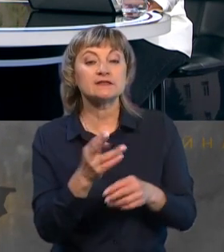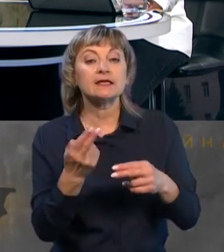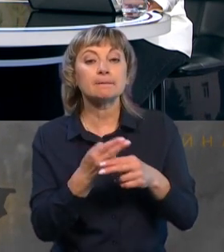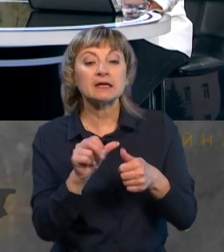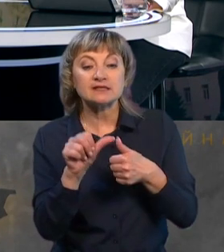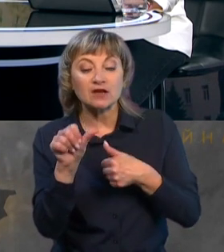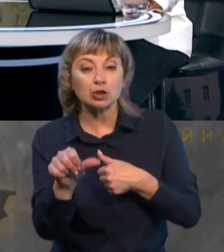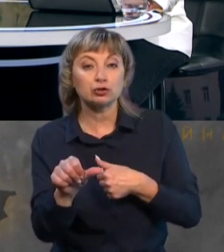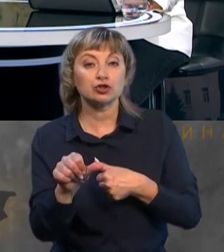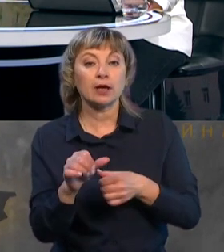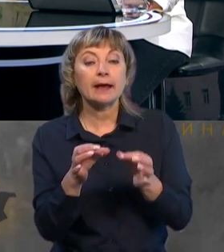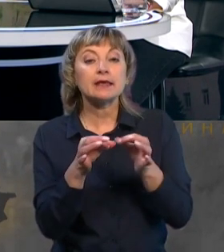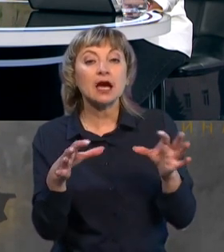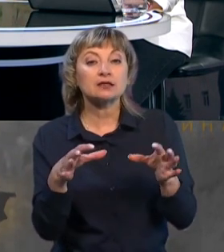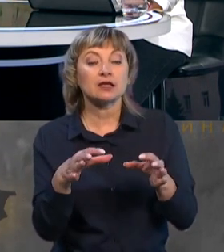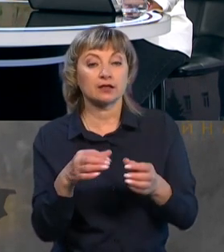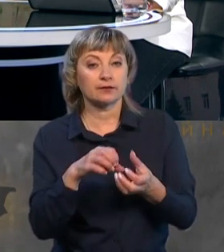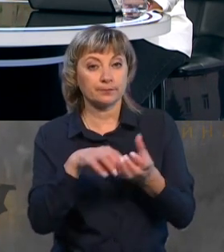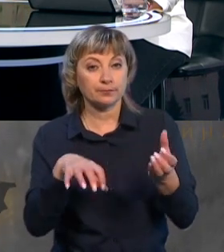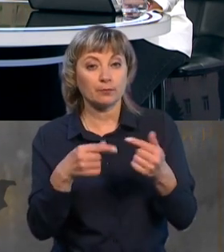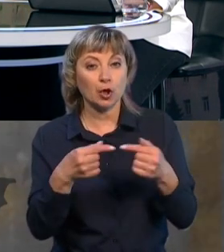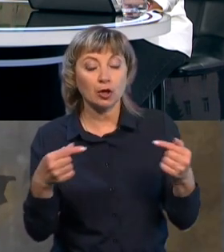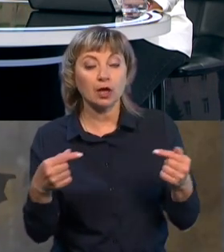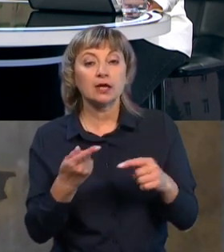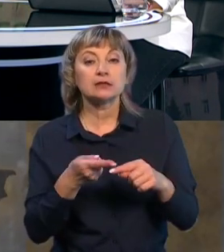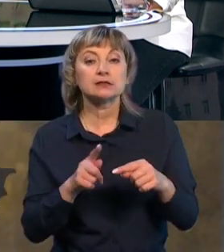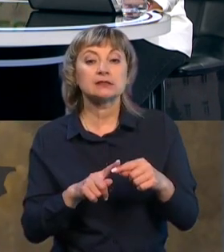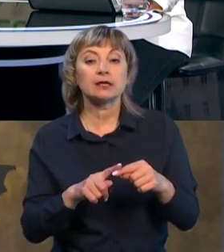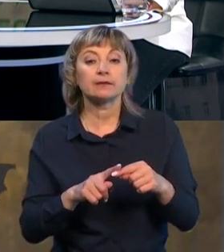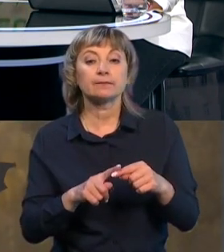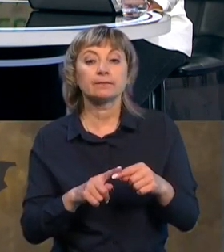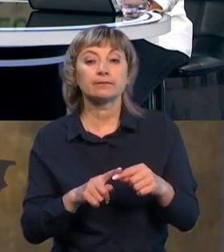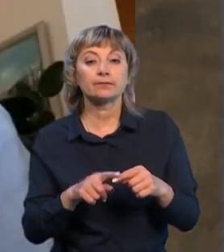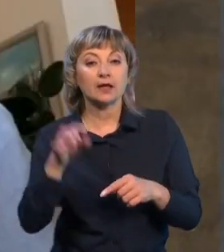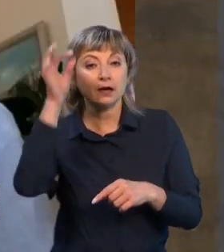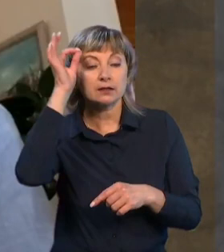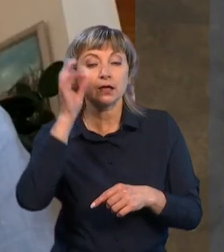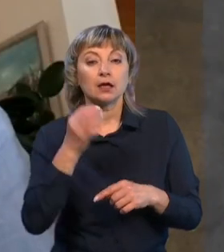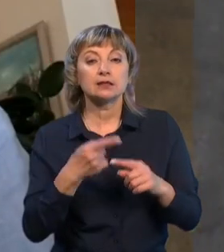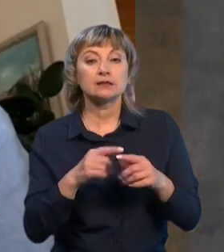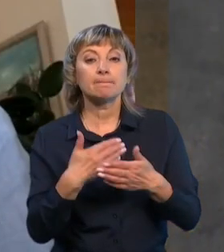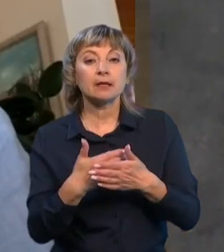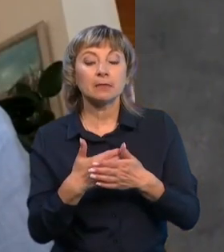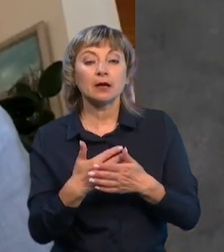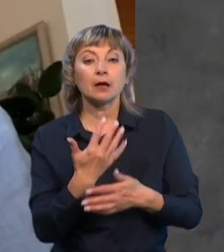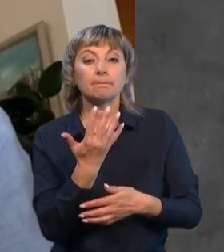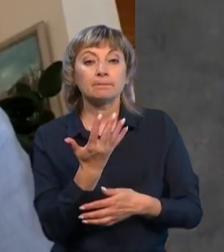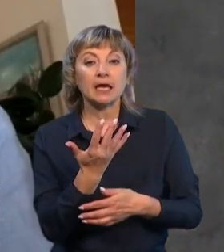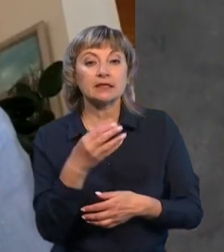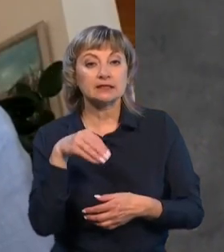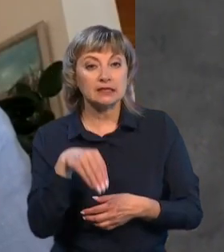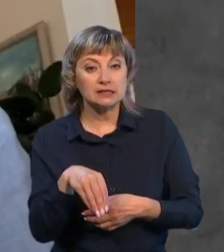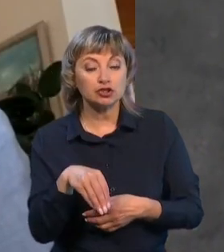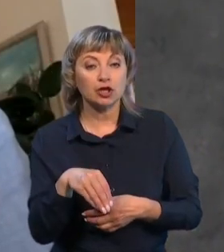виключення ядерних боєголовок це і нагадаю це приблизно п'ять тисяч